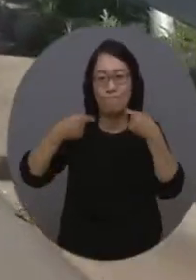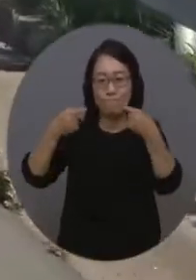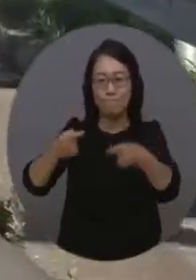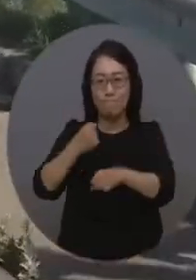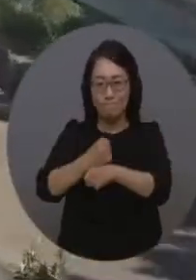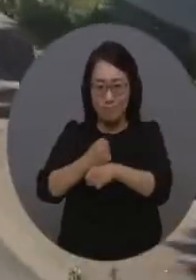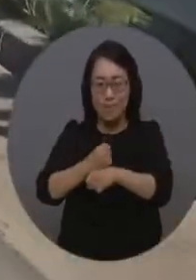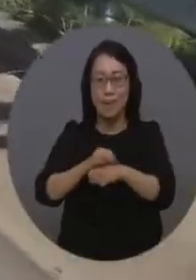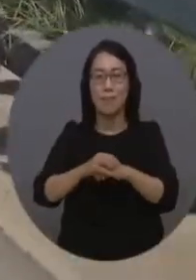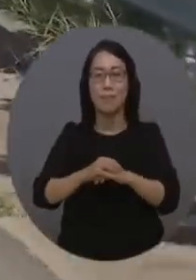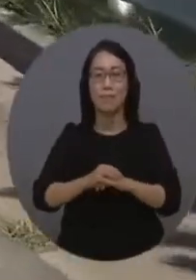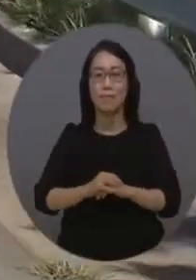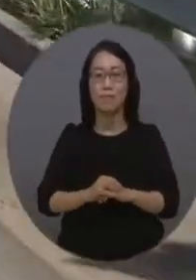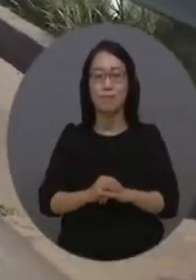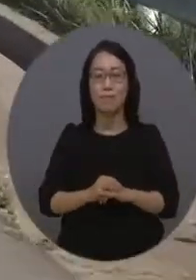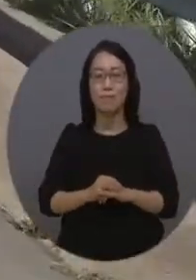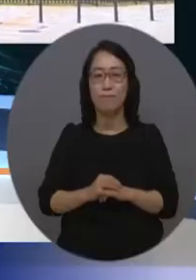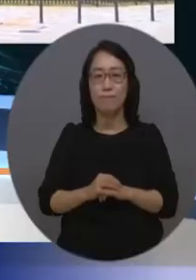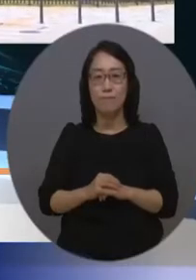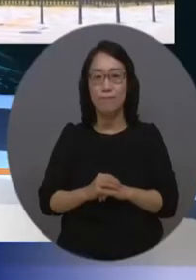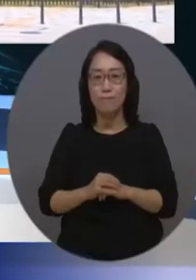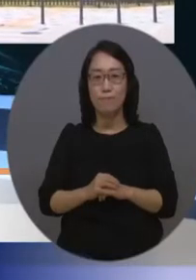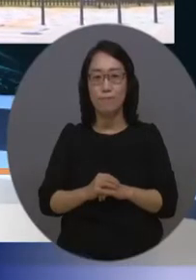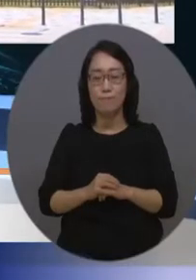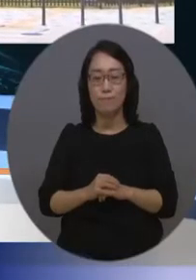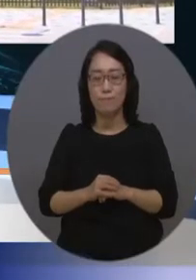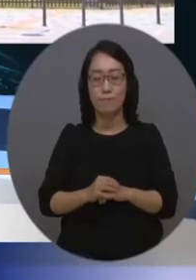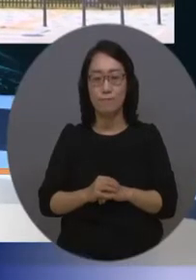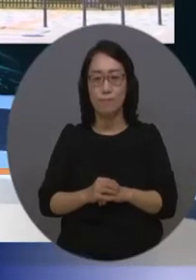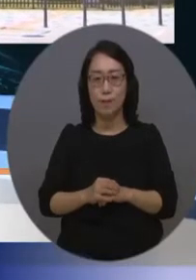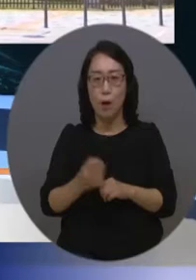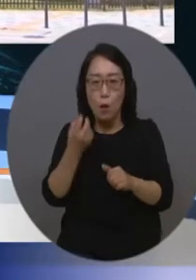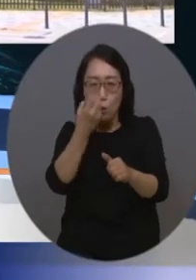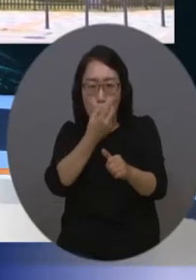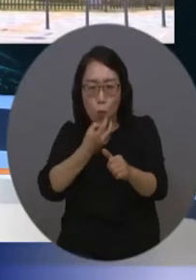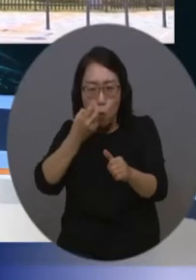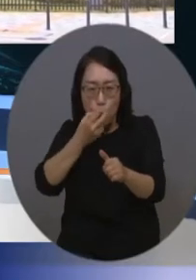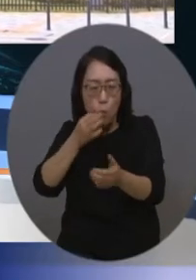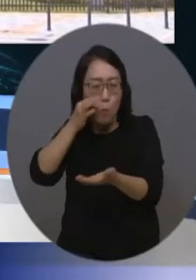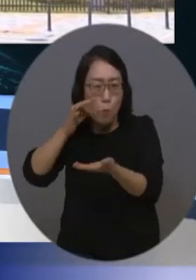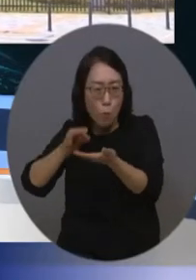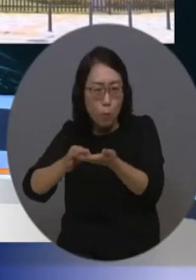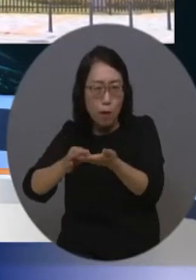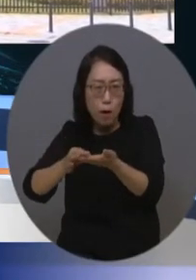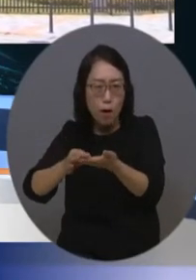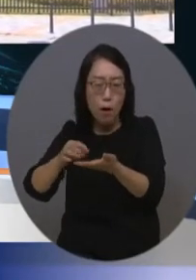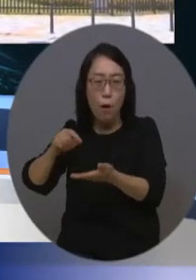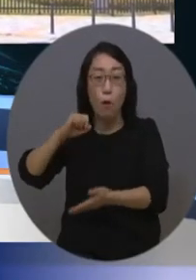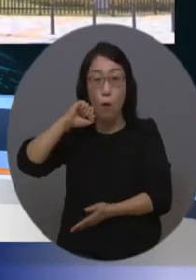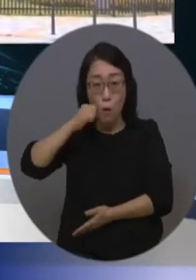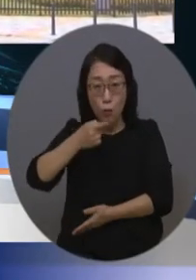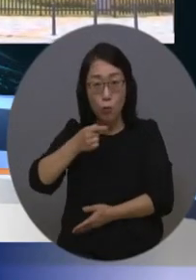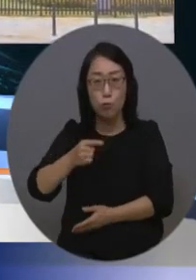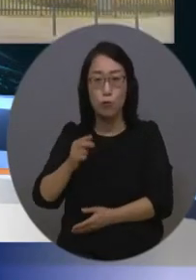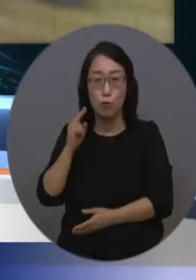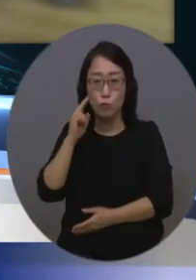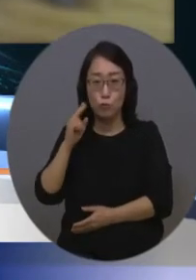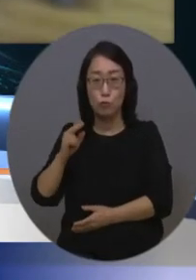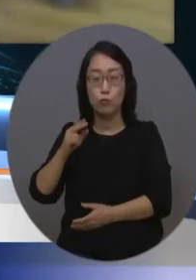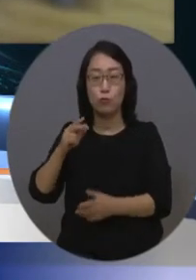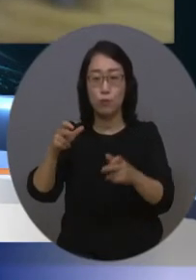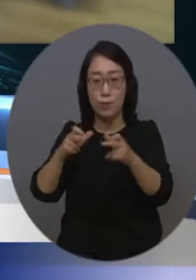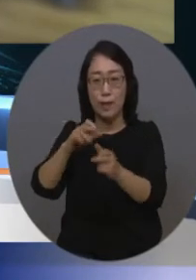복지TV 뉴스 박순용입니다. 그간 돌봄 사각지대에 놓여 제대로 혜택을 받지 못한 중증장애 아동을